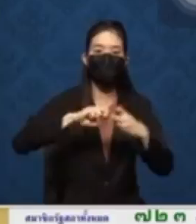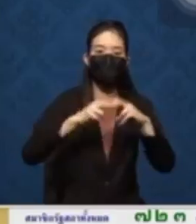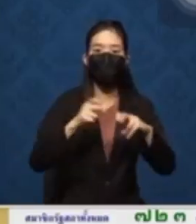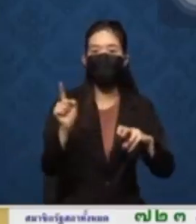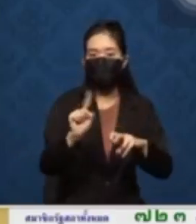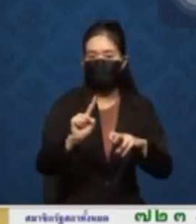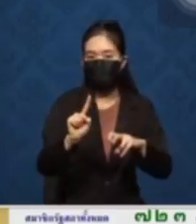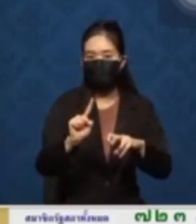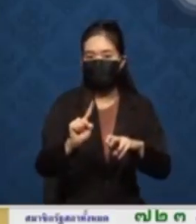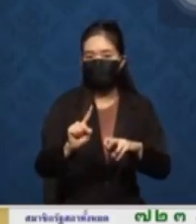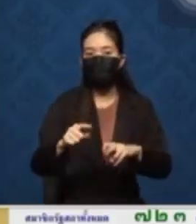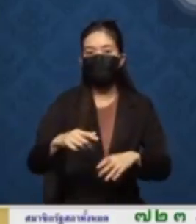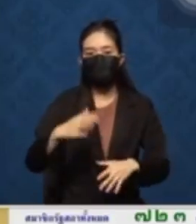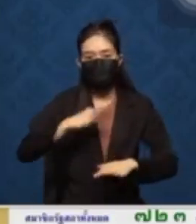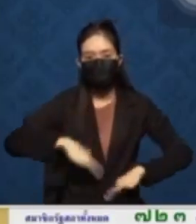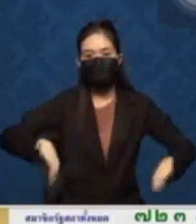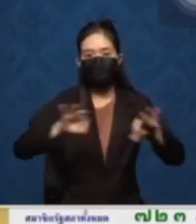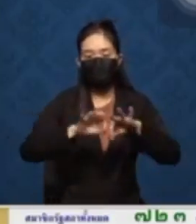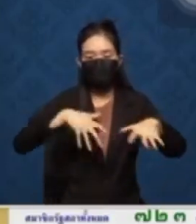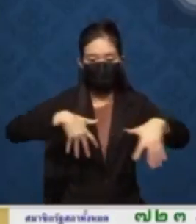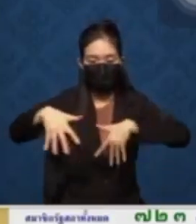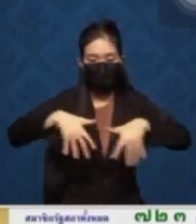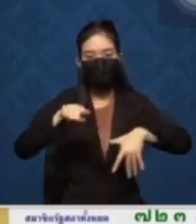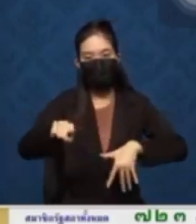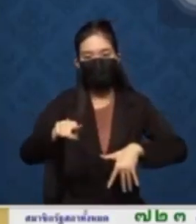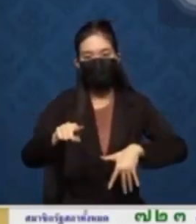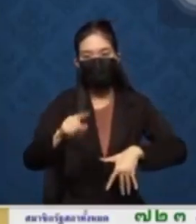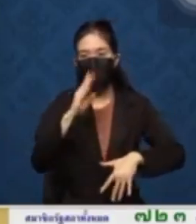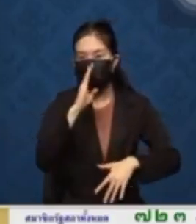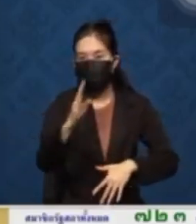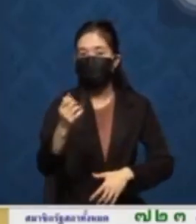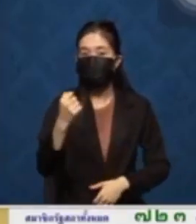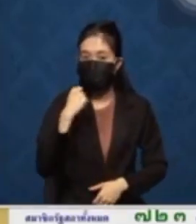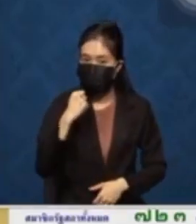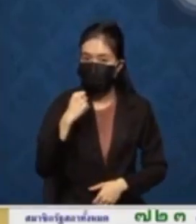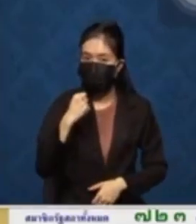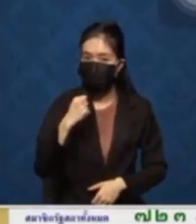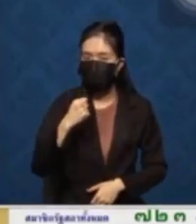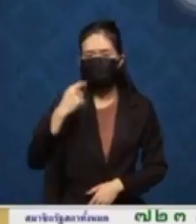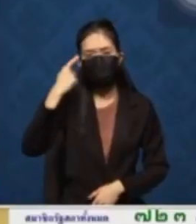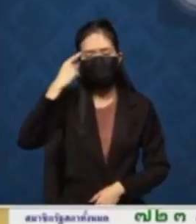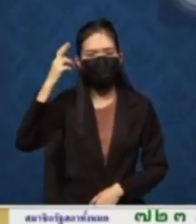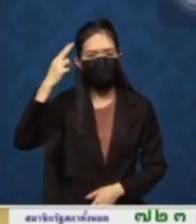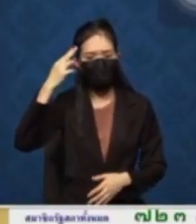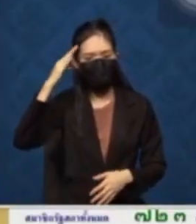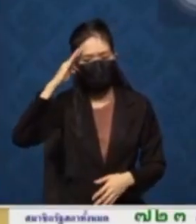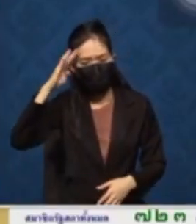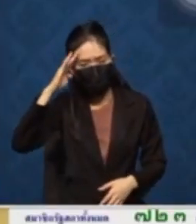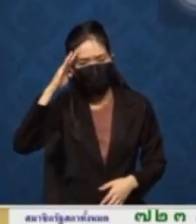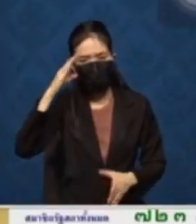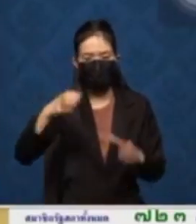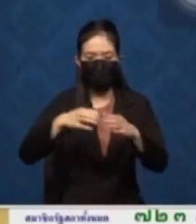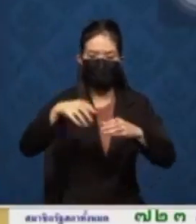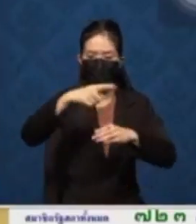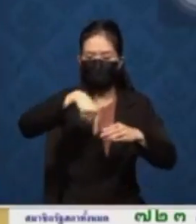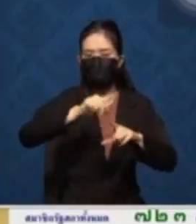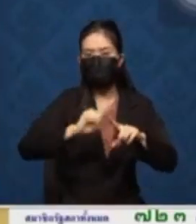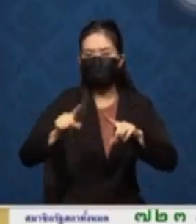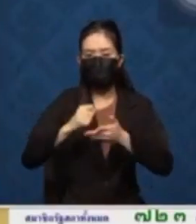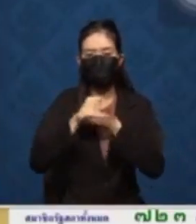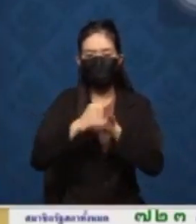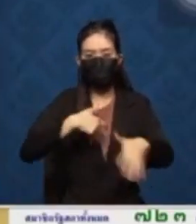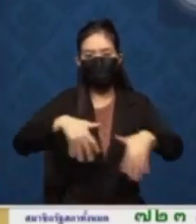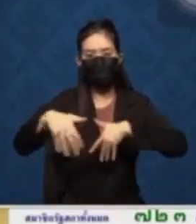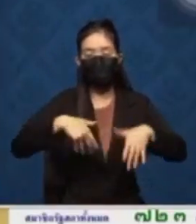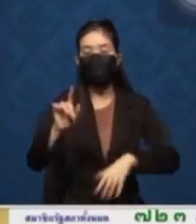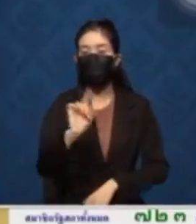โดยไม่ต้องให้ทหารนั้นเข้ามายึดอำนาจและอ้างว่าที่ทำมาทั้งหมดนั้นเพื่อจะแก้ปัญหาให้กับประชาชนผมเลยอยากปิดท้ายครับ